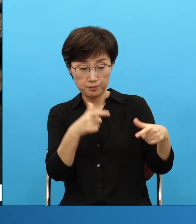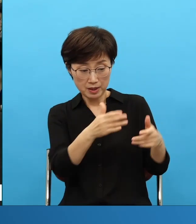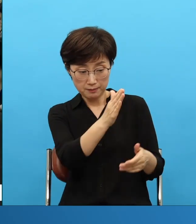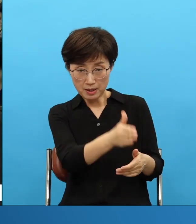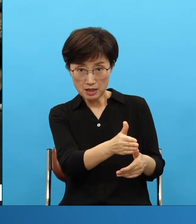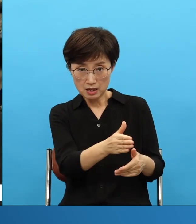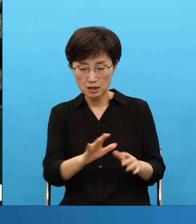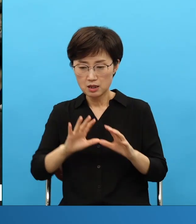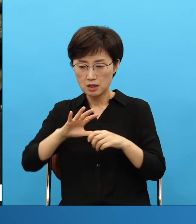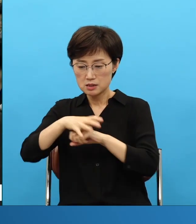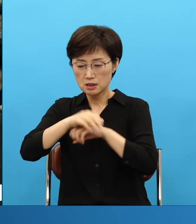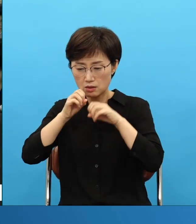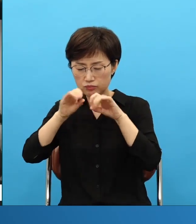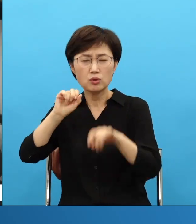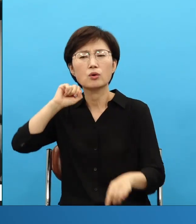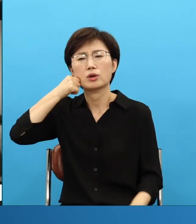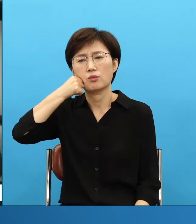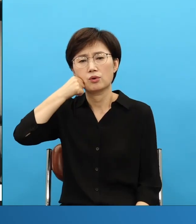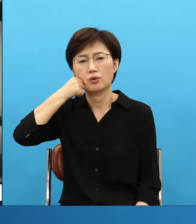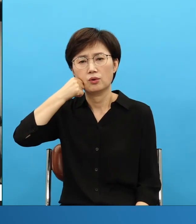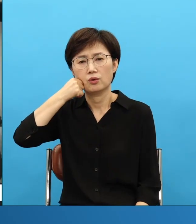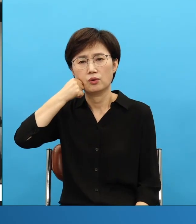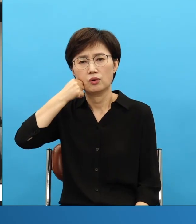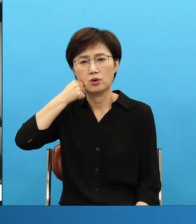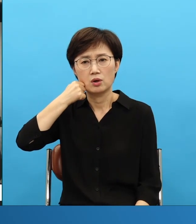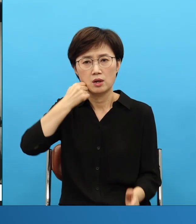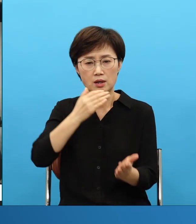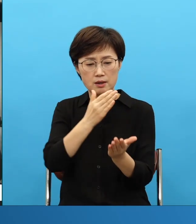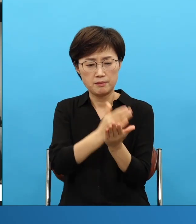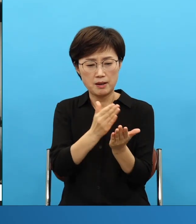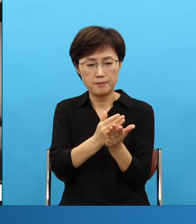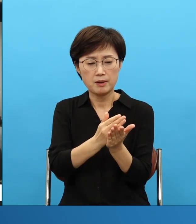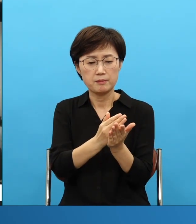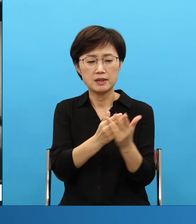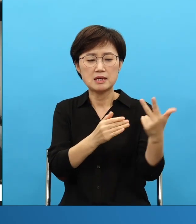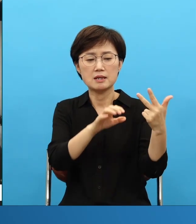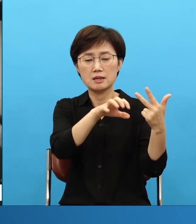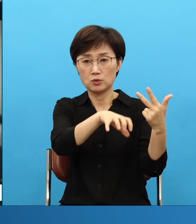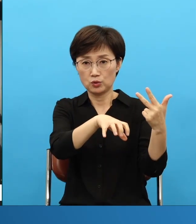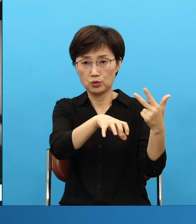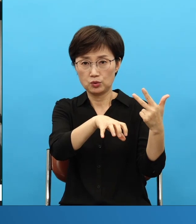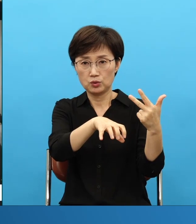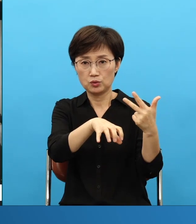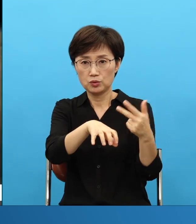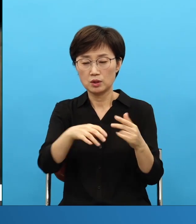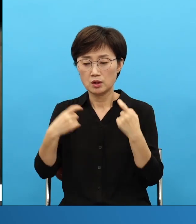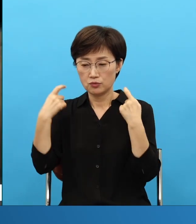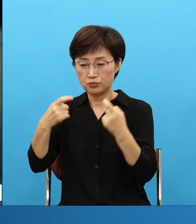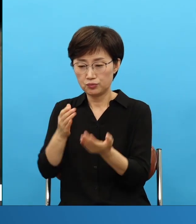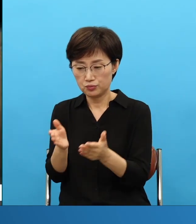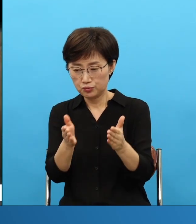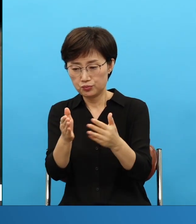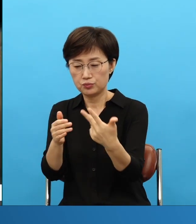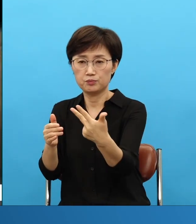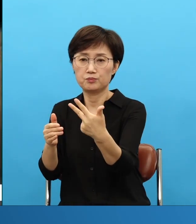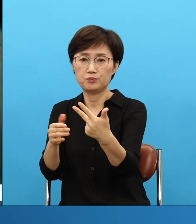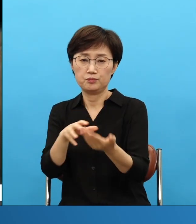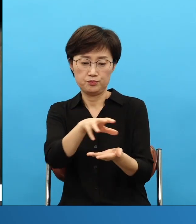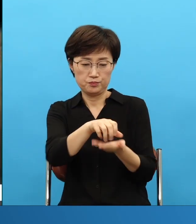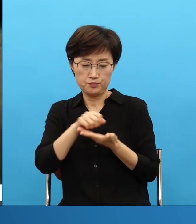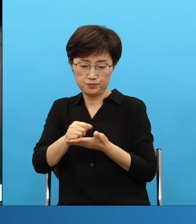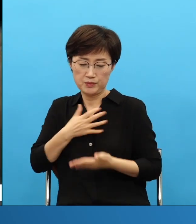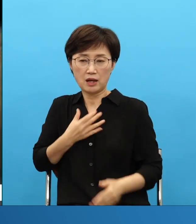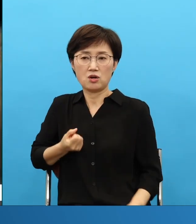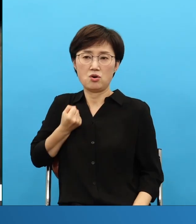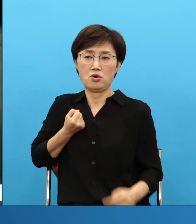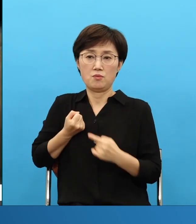받을 수 없다고 말하며 7망대, 7대 여정이 나의 24 기도가 될 때 내 안에 영적 망대가